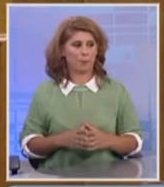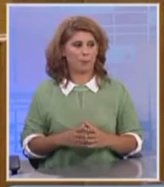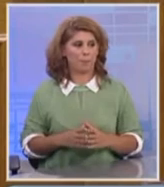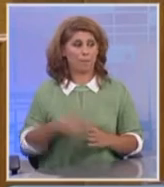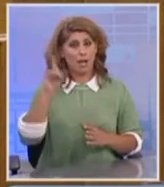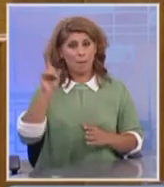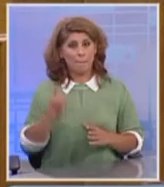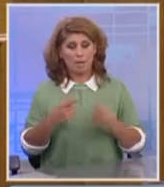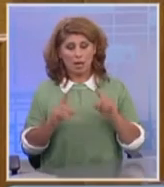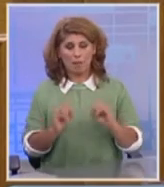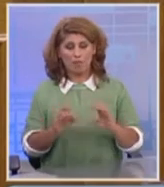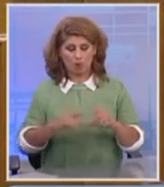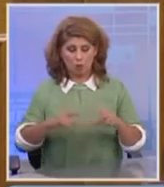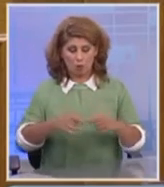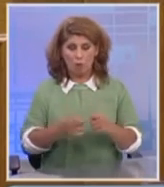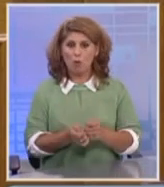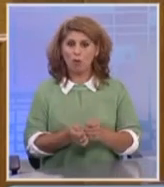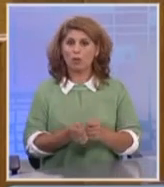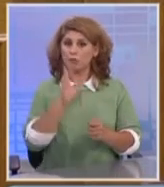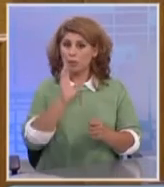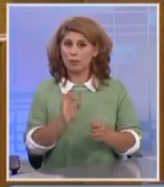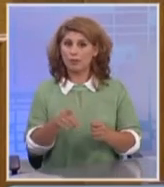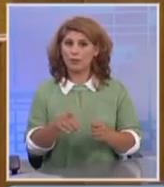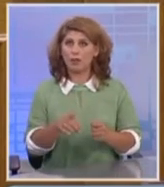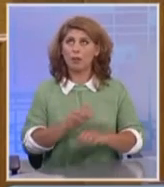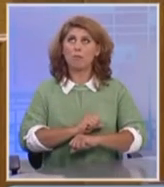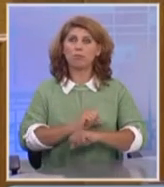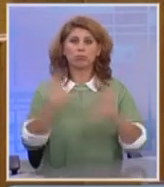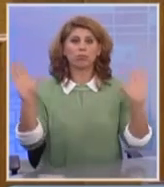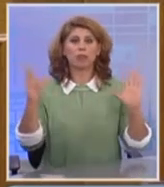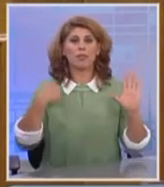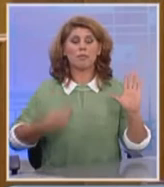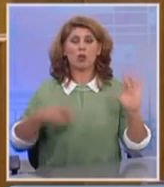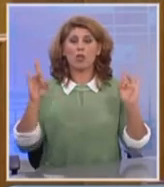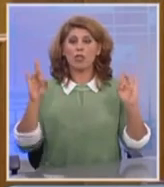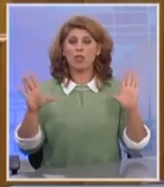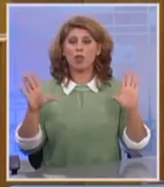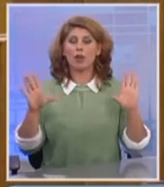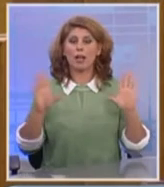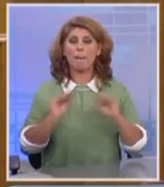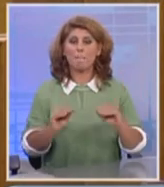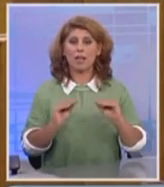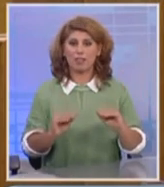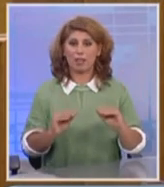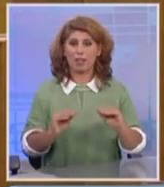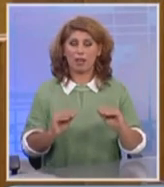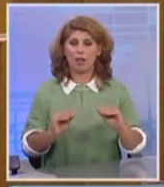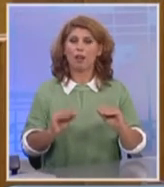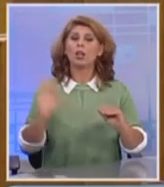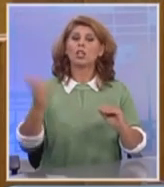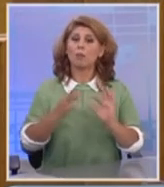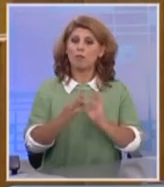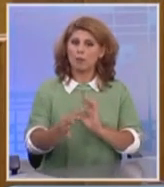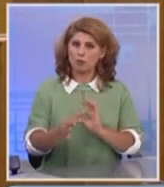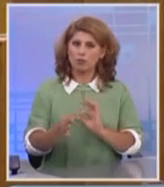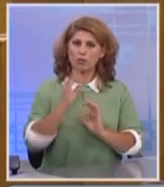το εκπαιδευτικό κουπόνι που κυριολεκτικά τεινάζει τη δημόσια και δωρεάν παιδεία στον αέρα και όπου εφαρμόστηκε